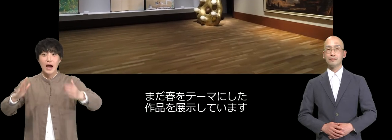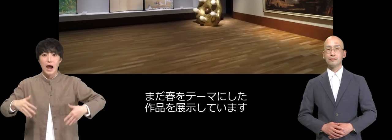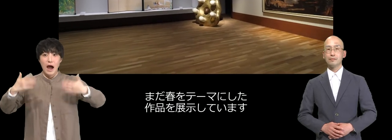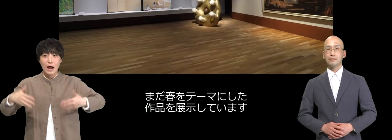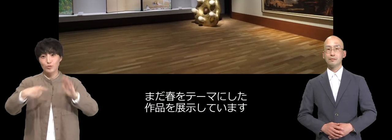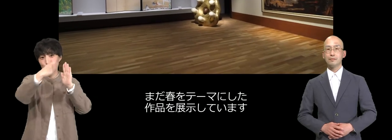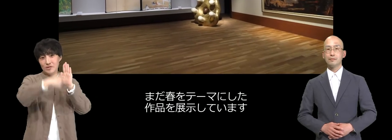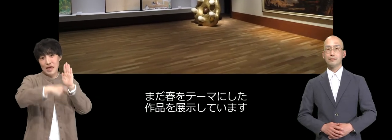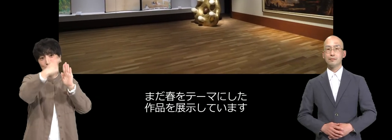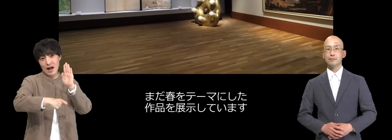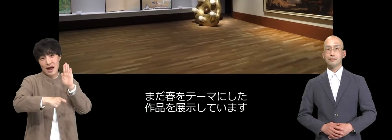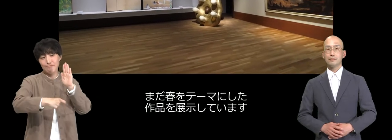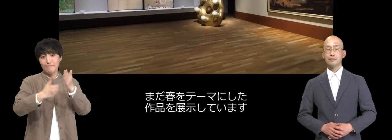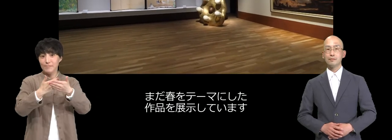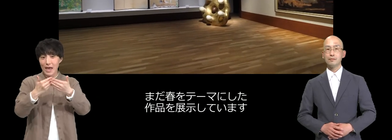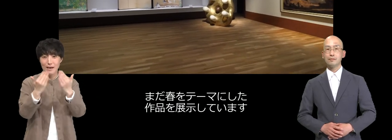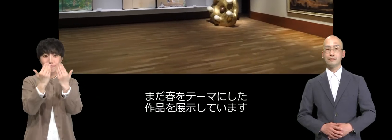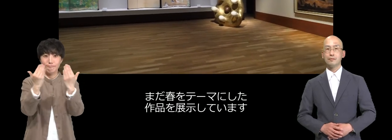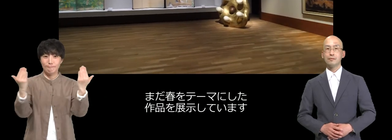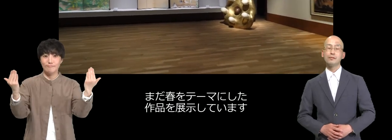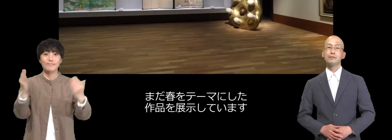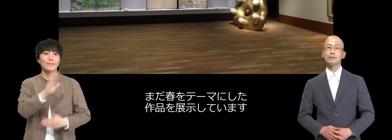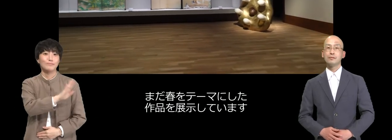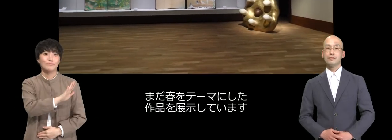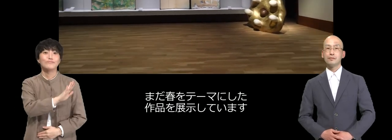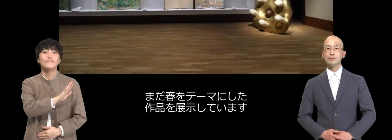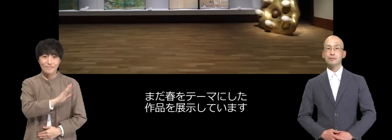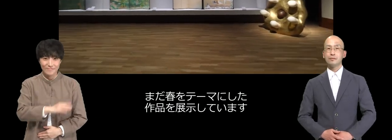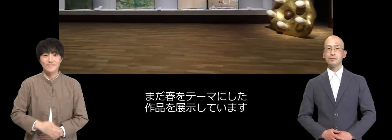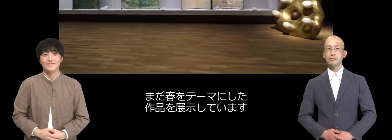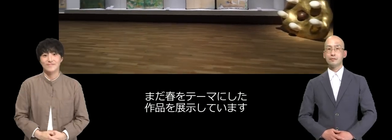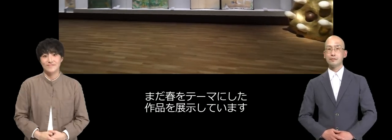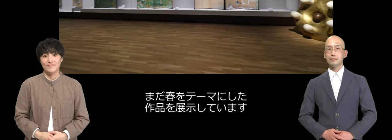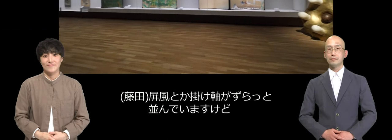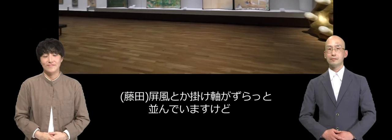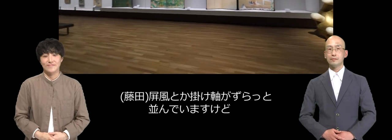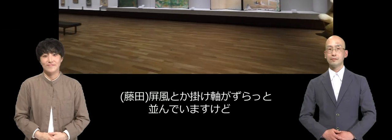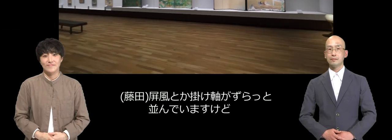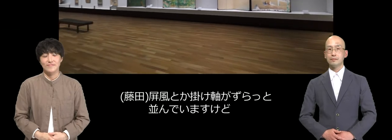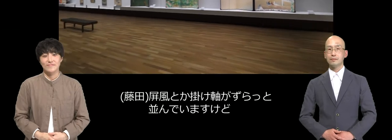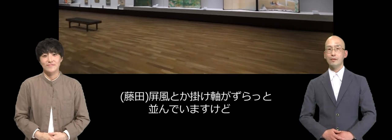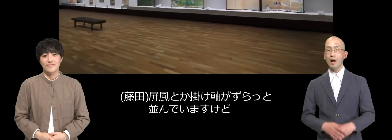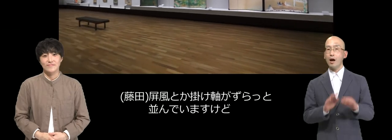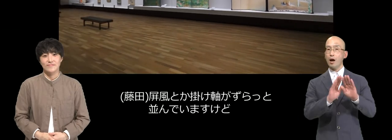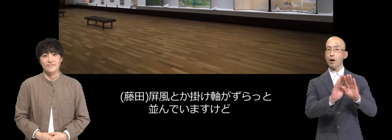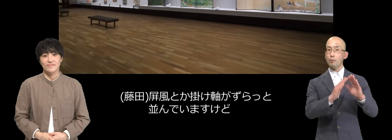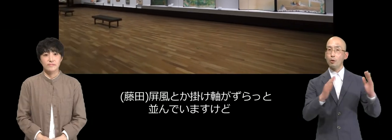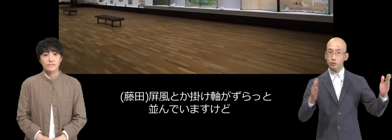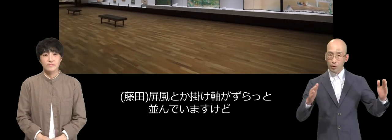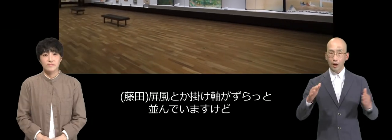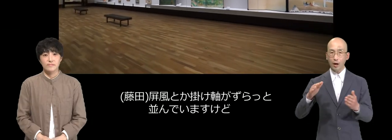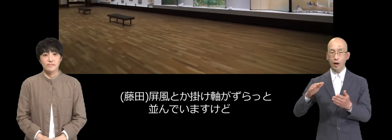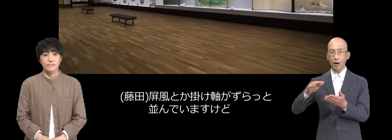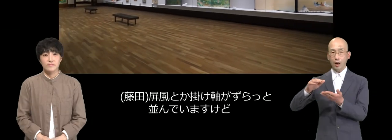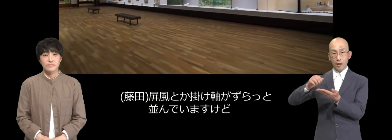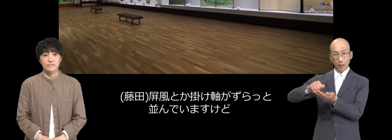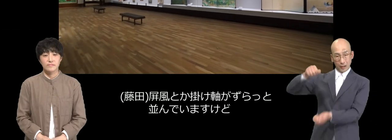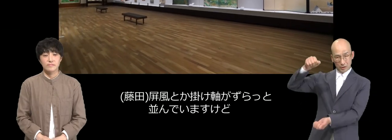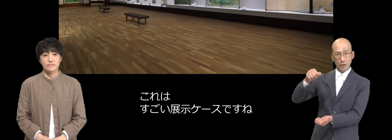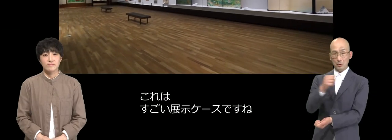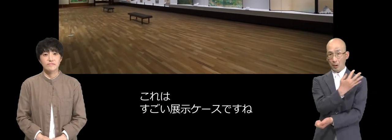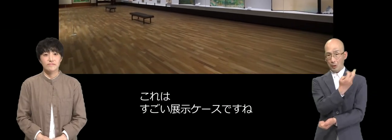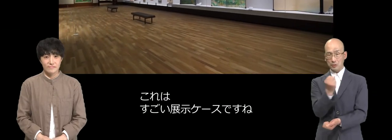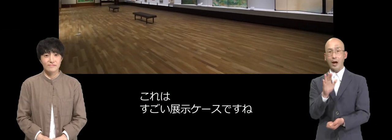春をテーマにした作品を転記しています腰部とか掛け軸がずらっと並んでます